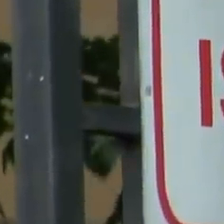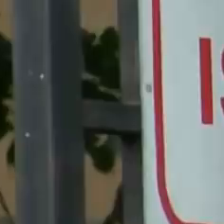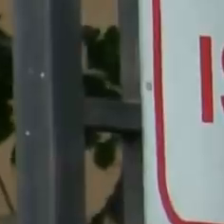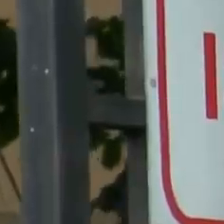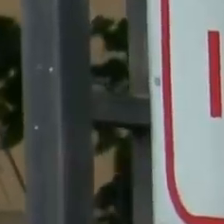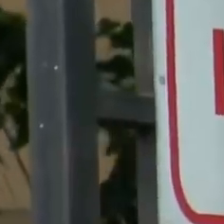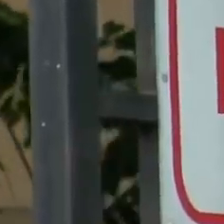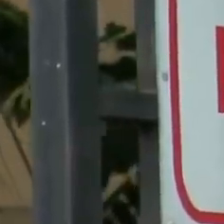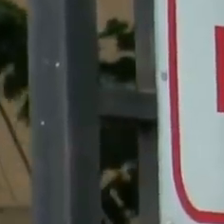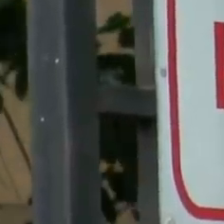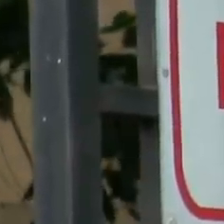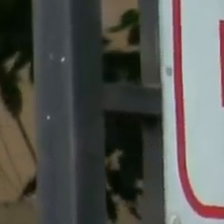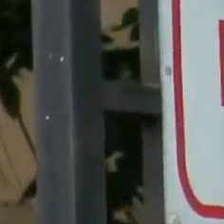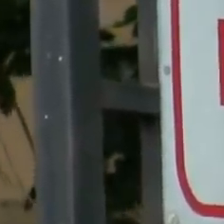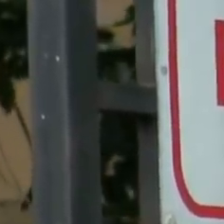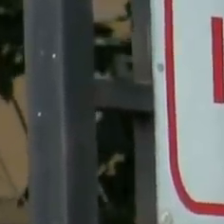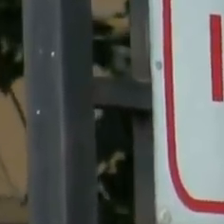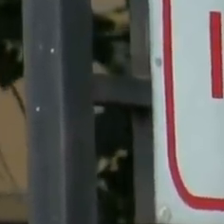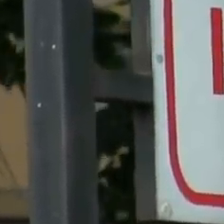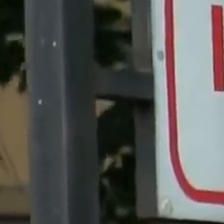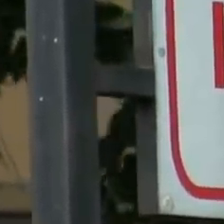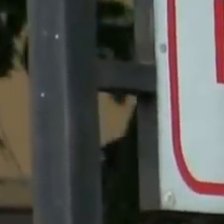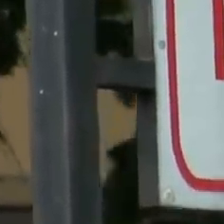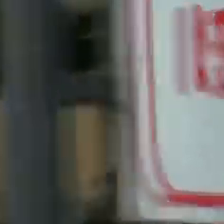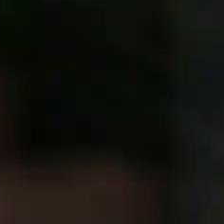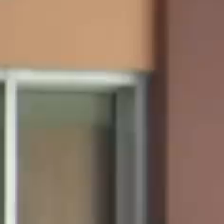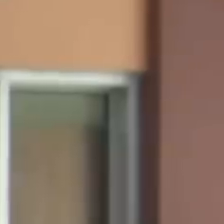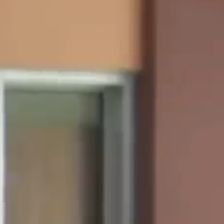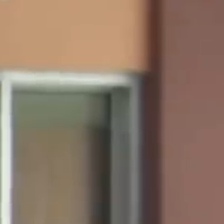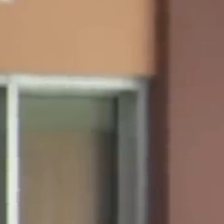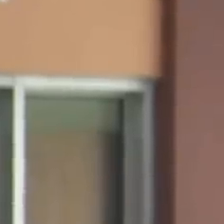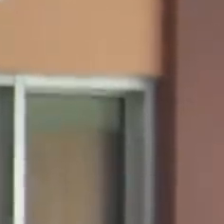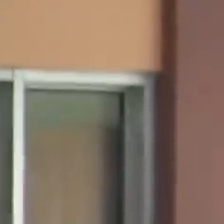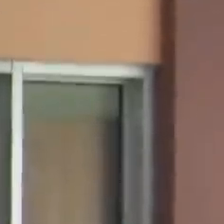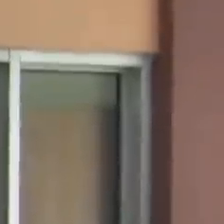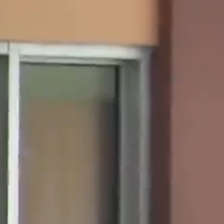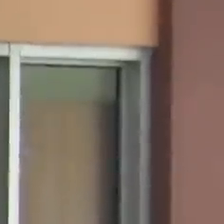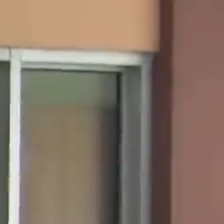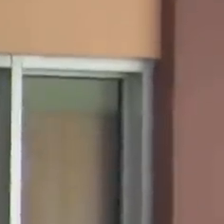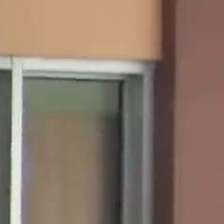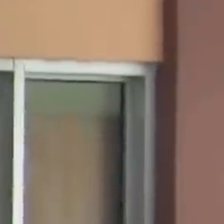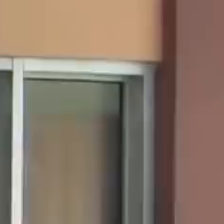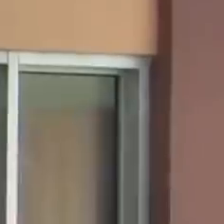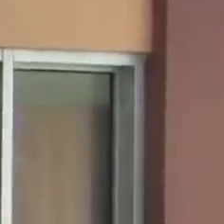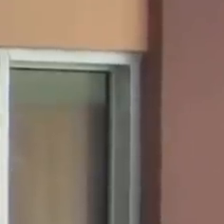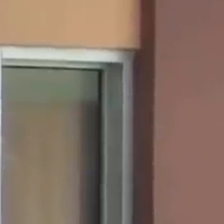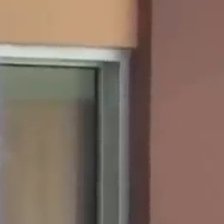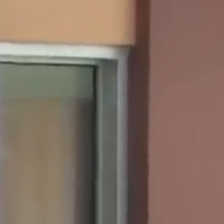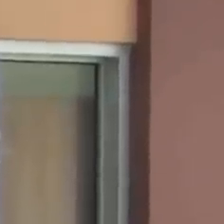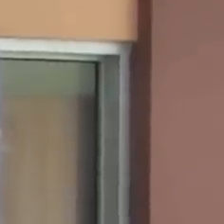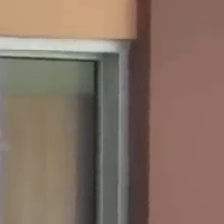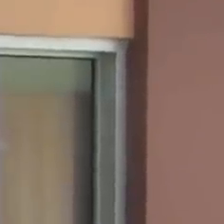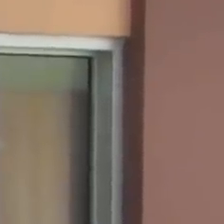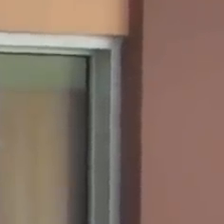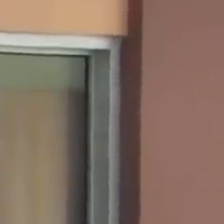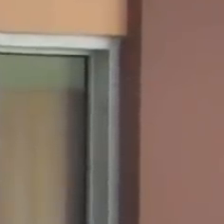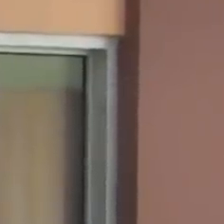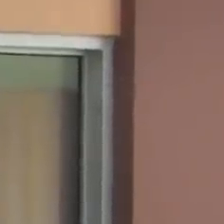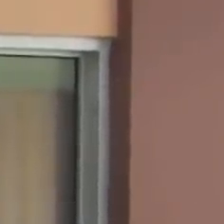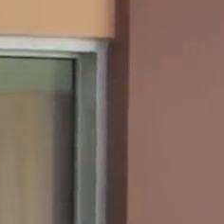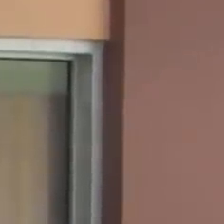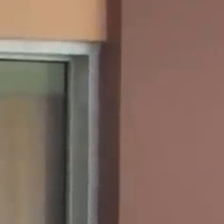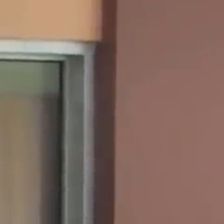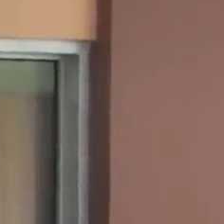olahraga sedikit-sedikit saya benar rise nyanyi semua selaku kefir ya Iya Happy saya setiap hari